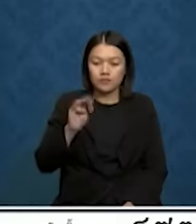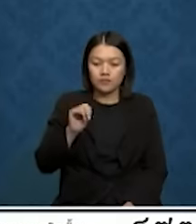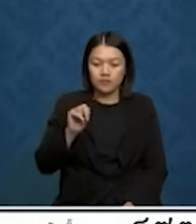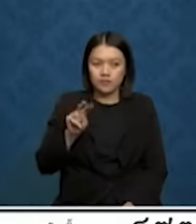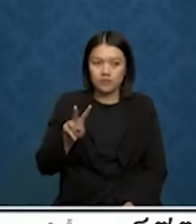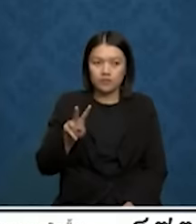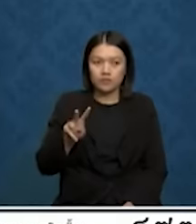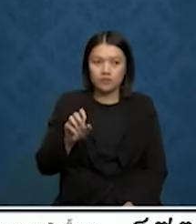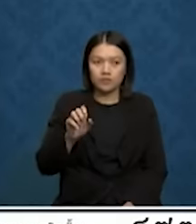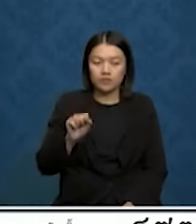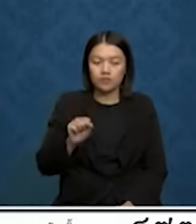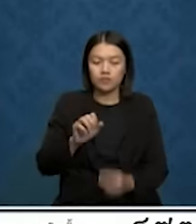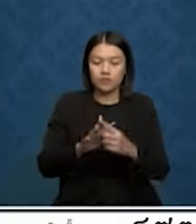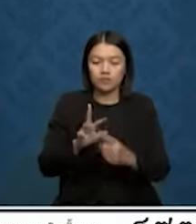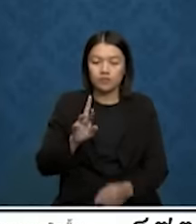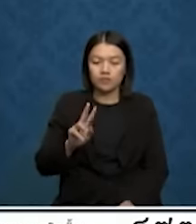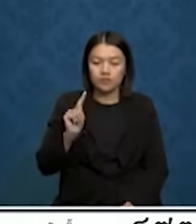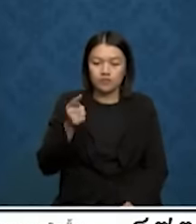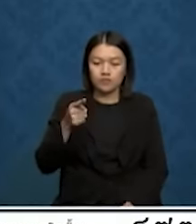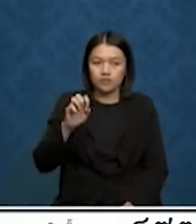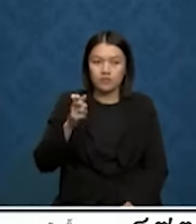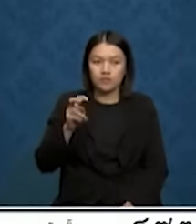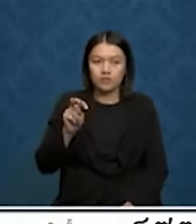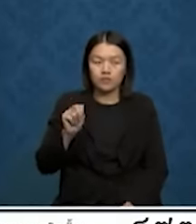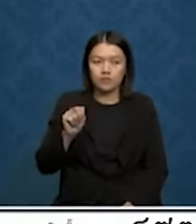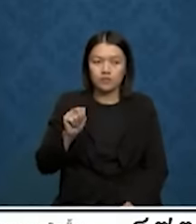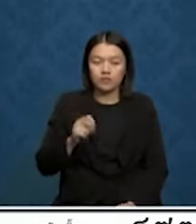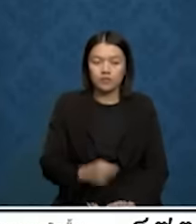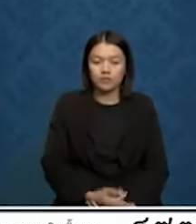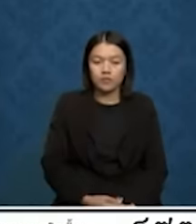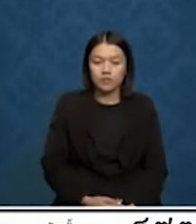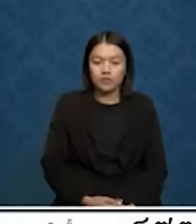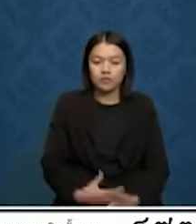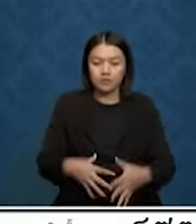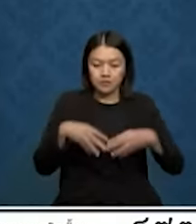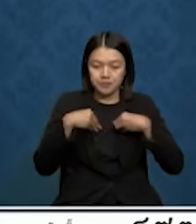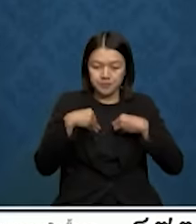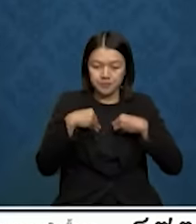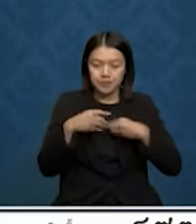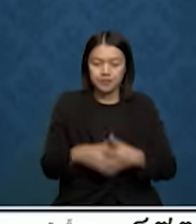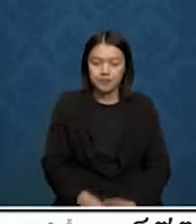442นายสุรทินพิจารณ ์สุรทินพิจารณ์เห็นชอบครับ